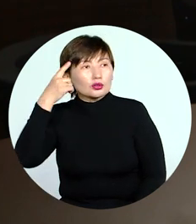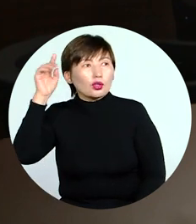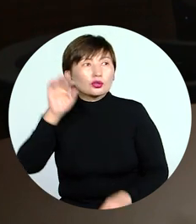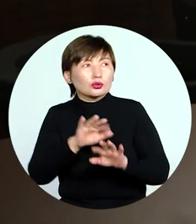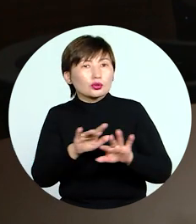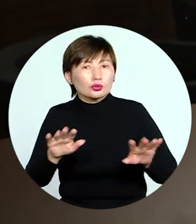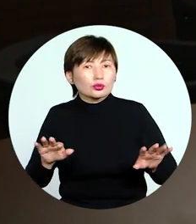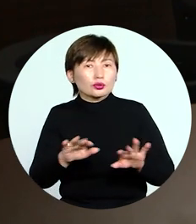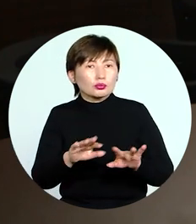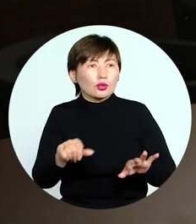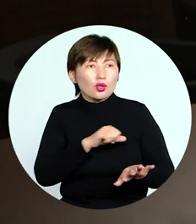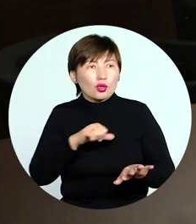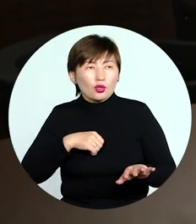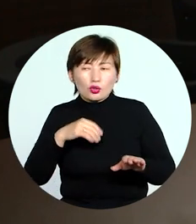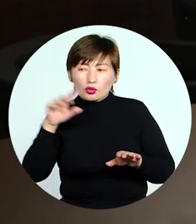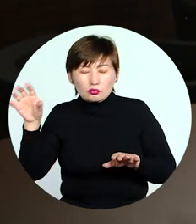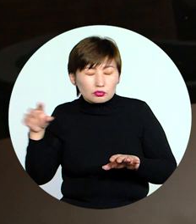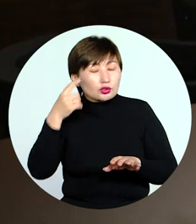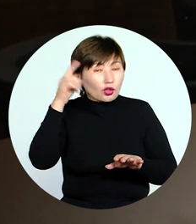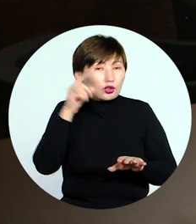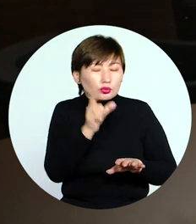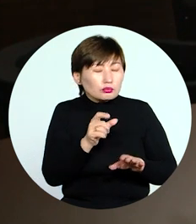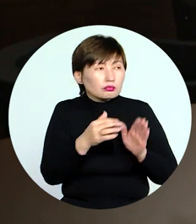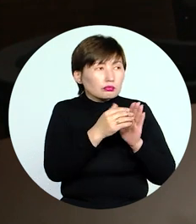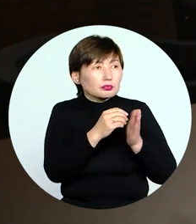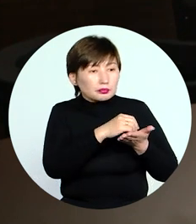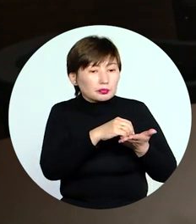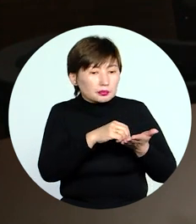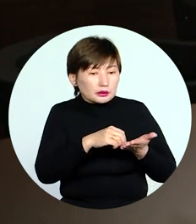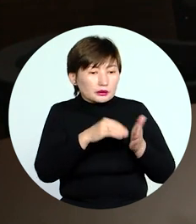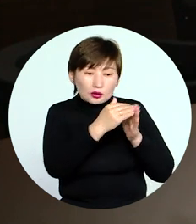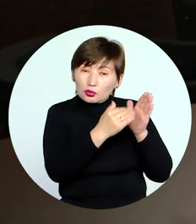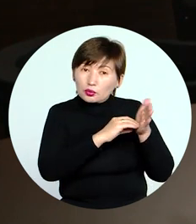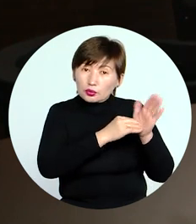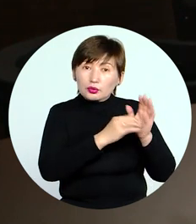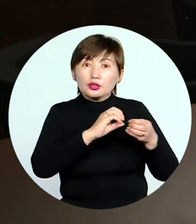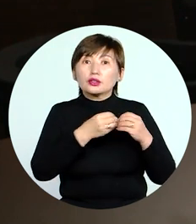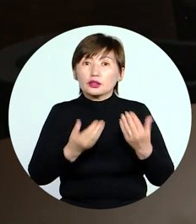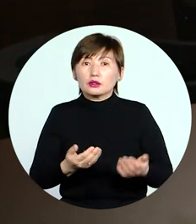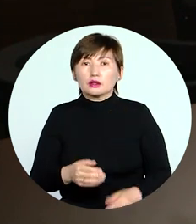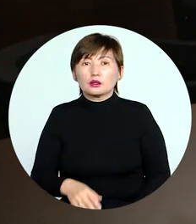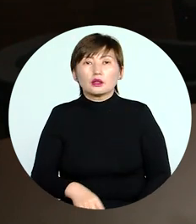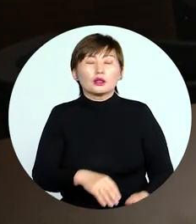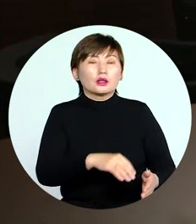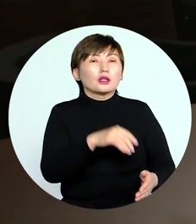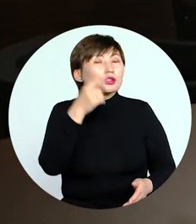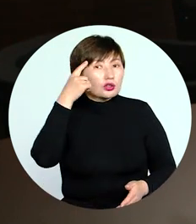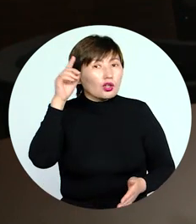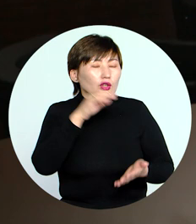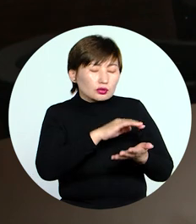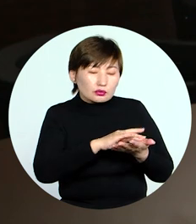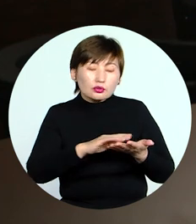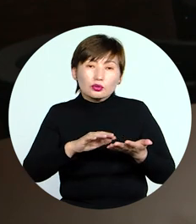хүн өөртөө бас нэг төлөвлөлт хийдэг, хөгжмийн зохиолч гэсэн үг. Тэгээд тэр хөгжмийн зохиолчийн бүтээлийг ямар нэг уран бүтээлч, хин нэг уран